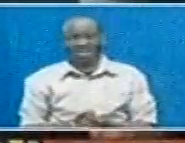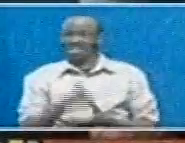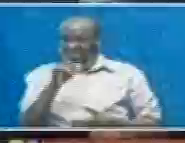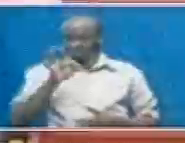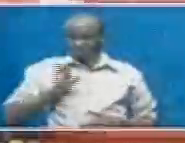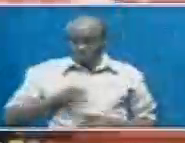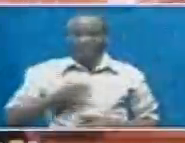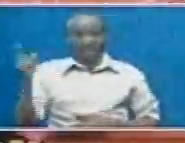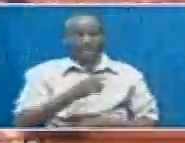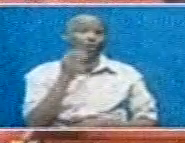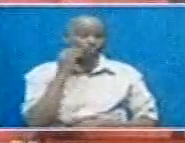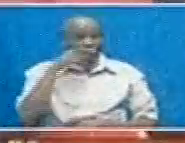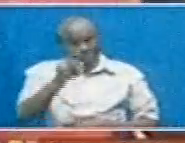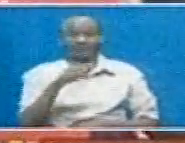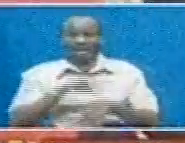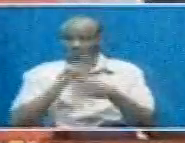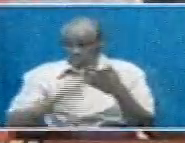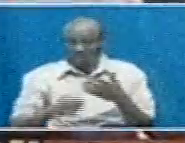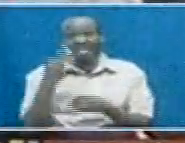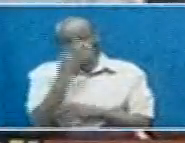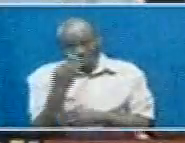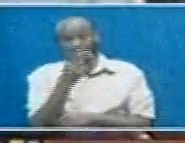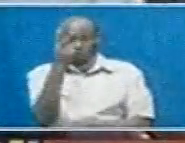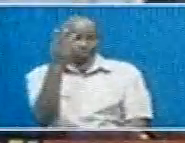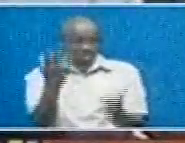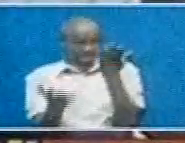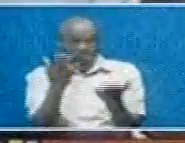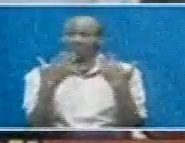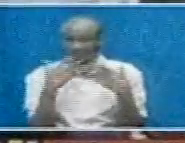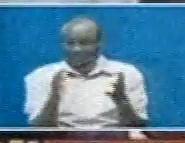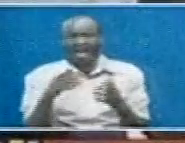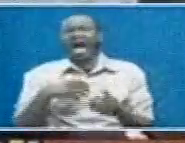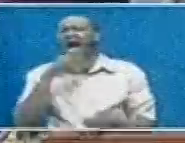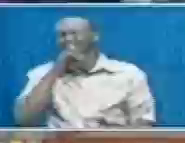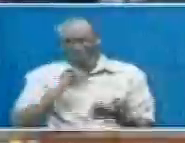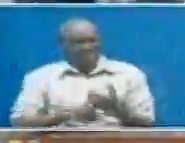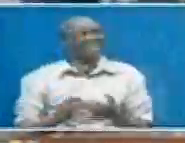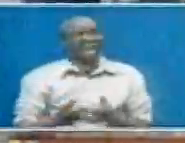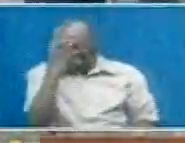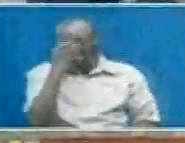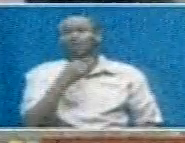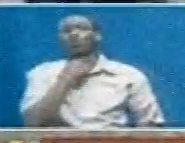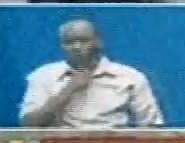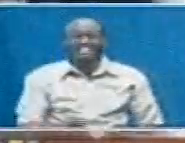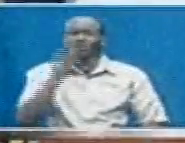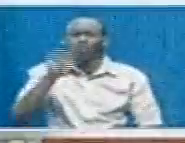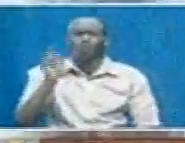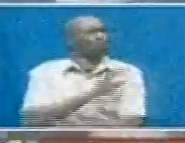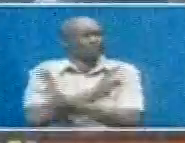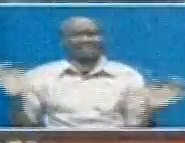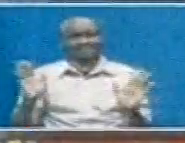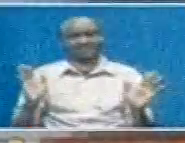alirejea nyumbani akiwa amefanikiwa kupata nyama kilo mbili, hatua iliyomkasirisha mumewe aliyetaka kupikiwa kuku.